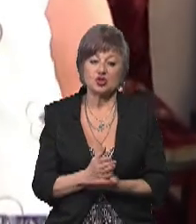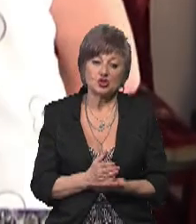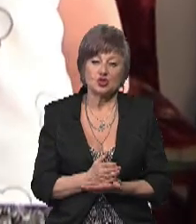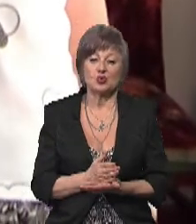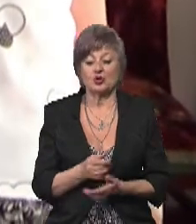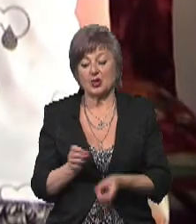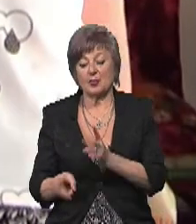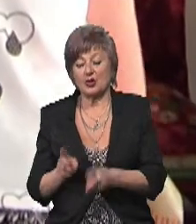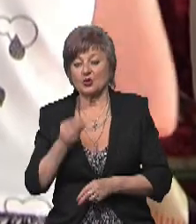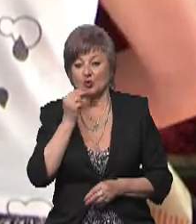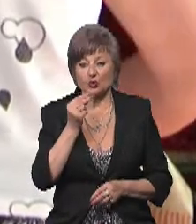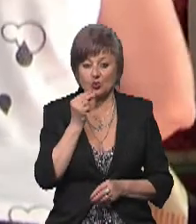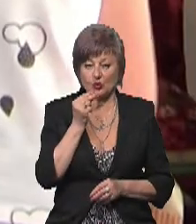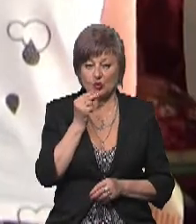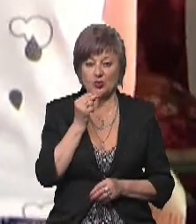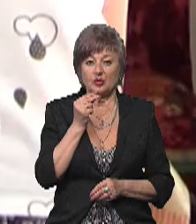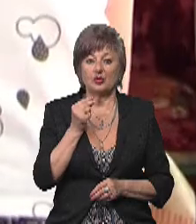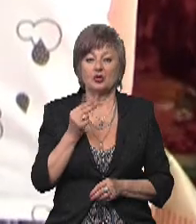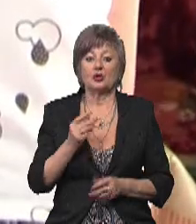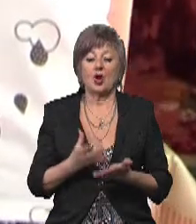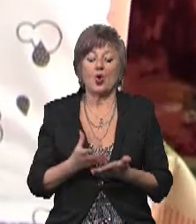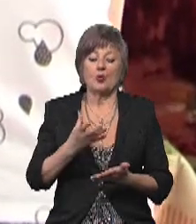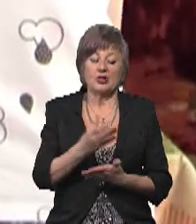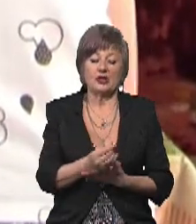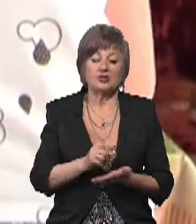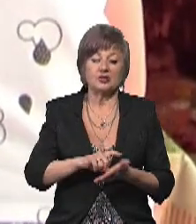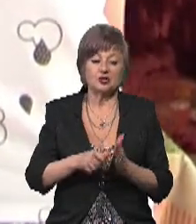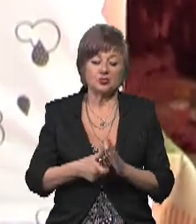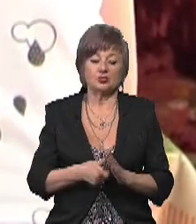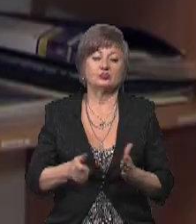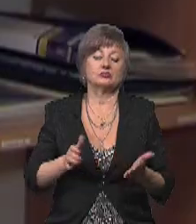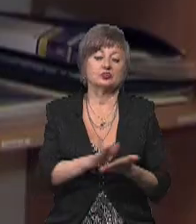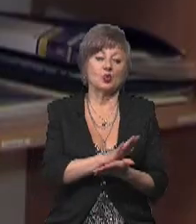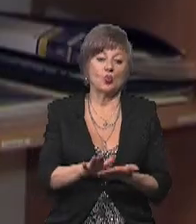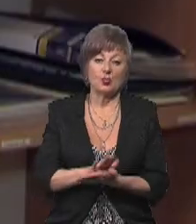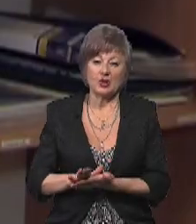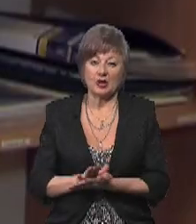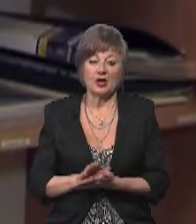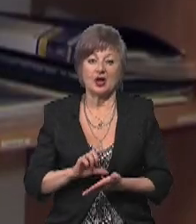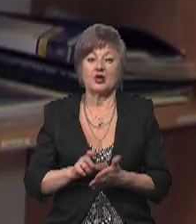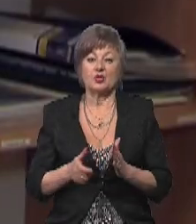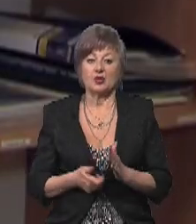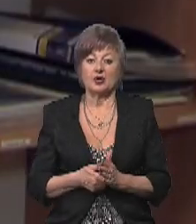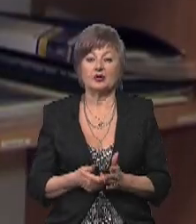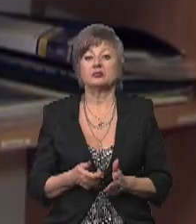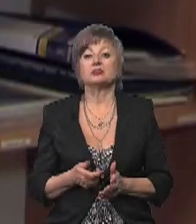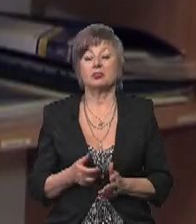їжі, внесення комунальних послуг, прибирання приміщення. Траплялися випадки,